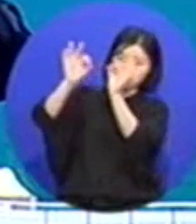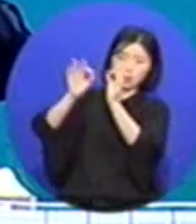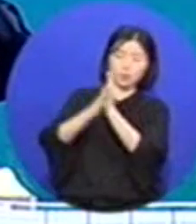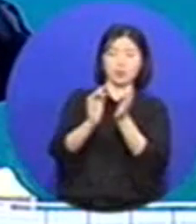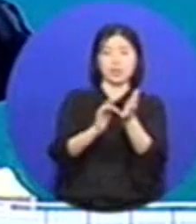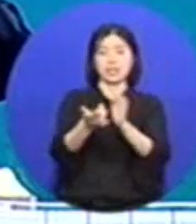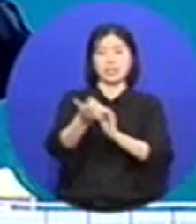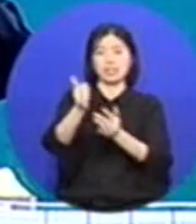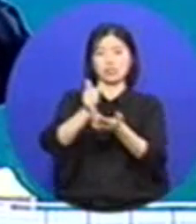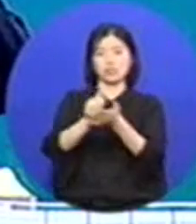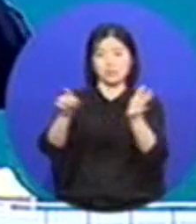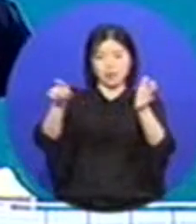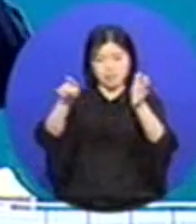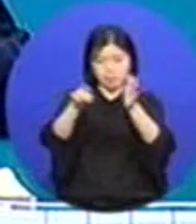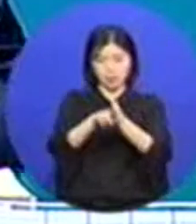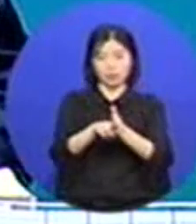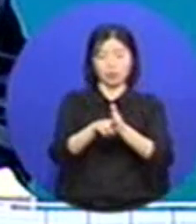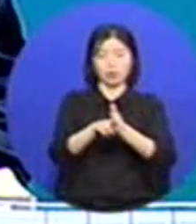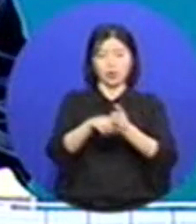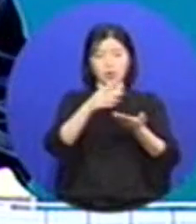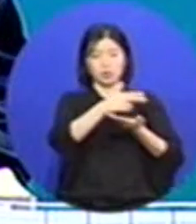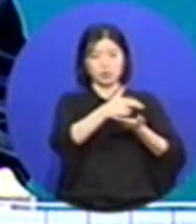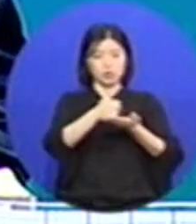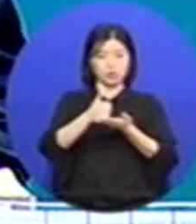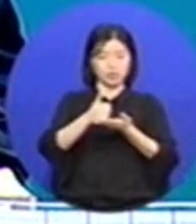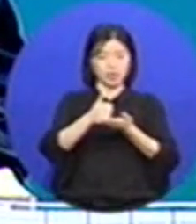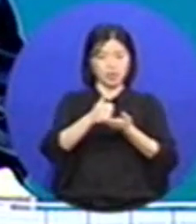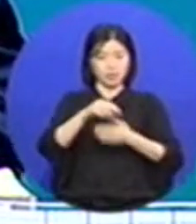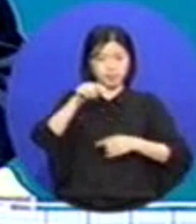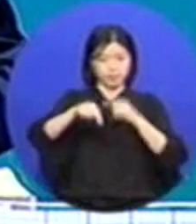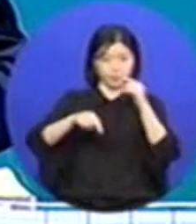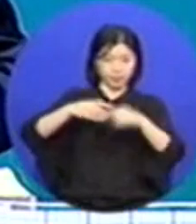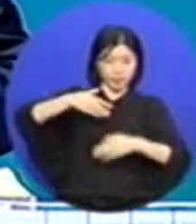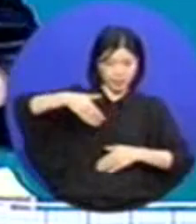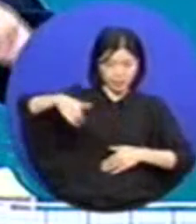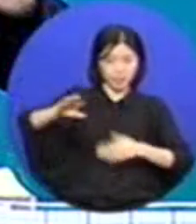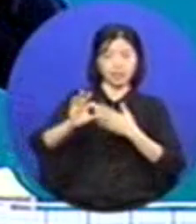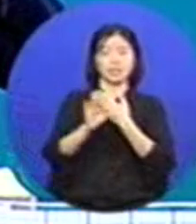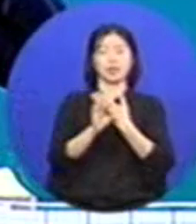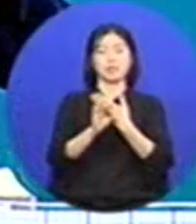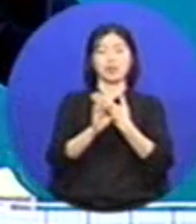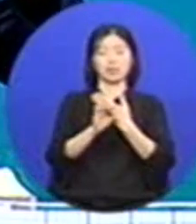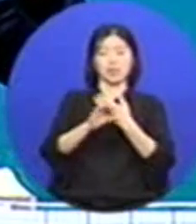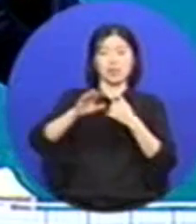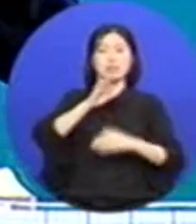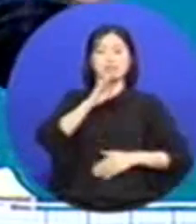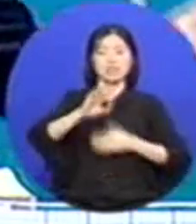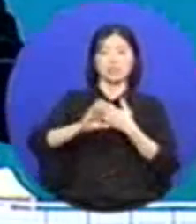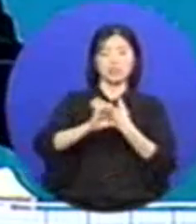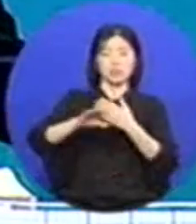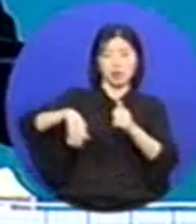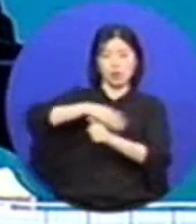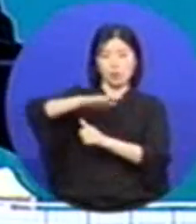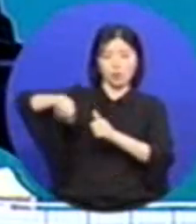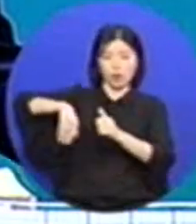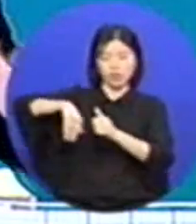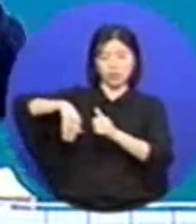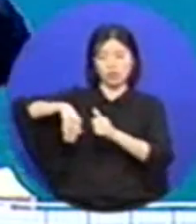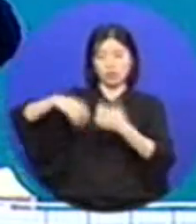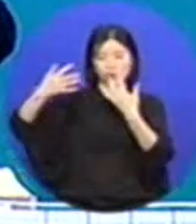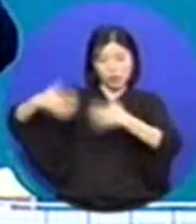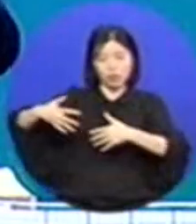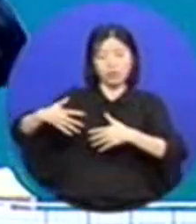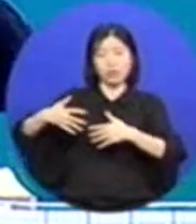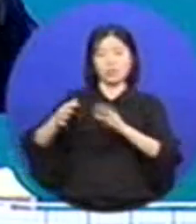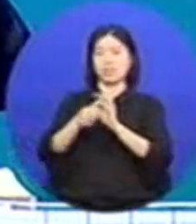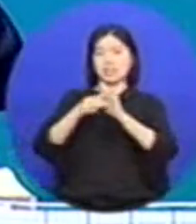믿고 그리고 주님께 나아가면 그러면 환경 여건 아무 상관없이 그